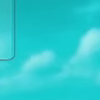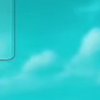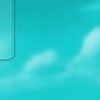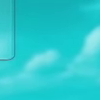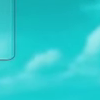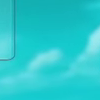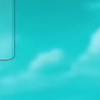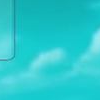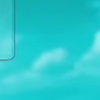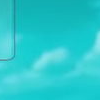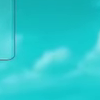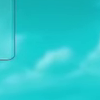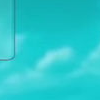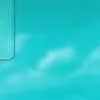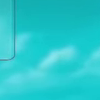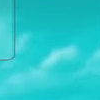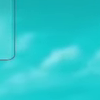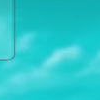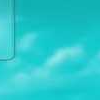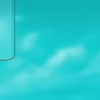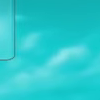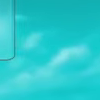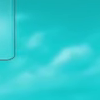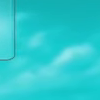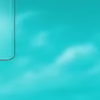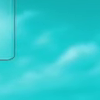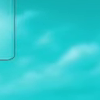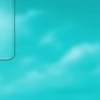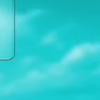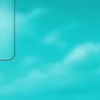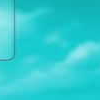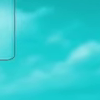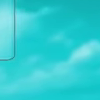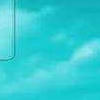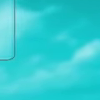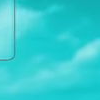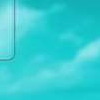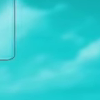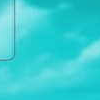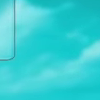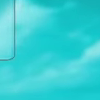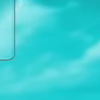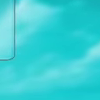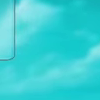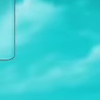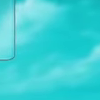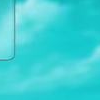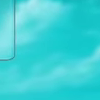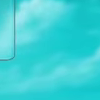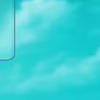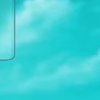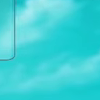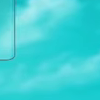Шиелде күндіз 9 градус жылы, түнде 5 градус суық болады. Жаңақорғанда ауа температурасы күндіз 10 градус жылы, түнде 4 градус нөлден